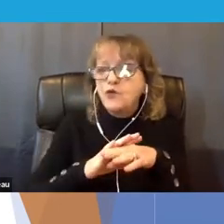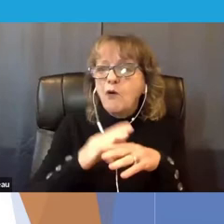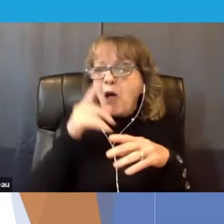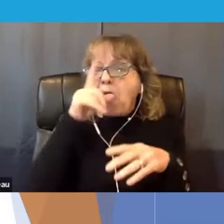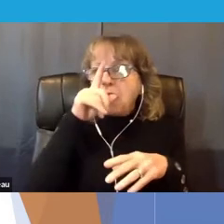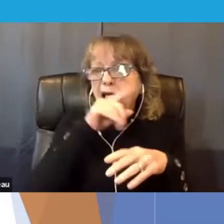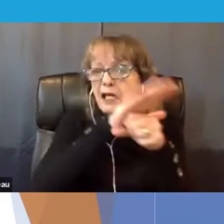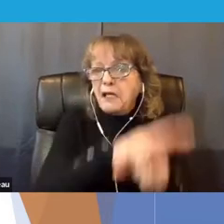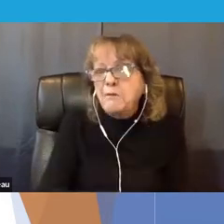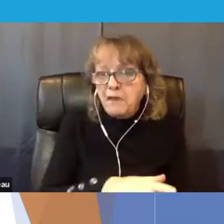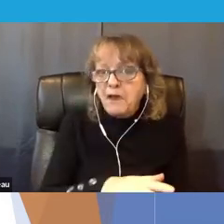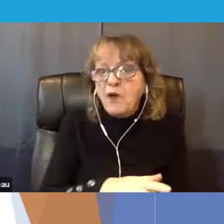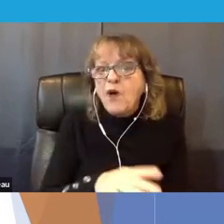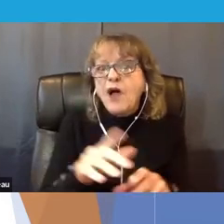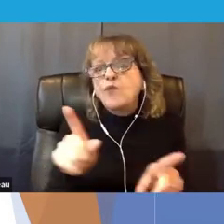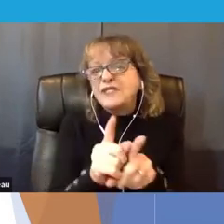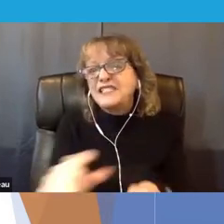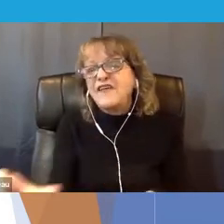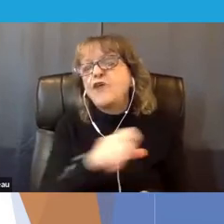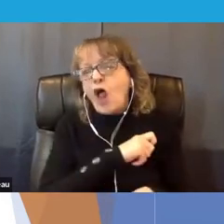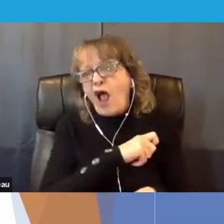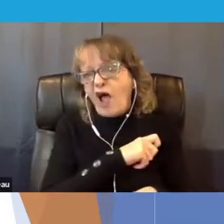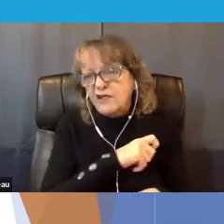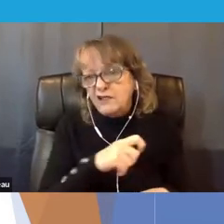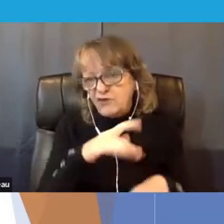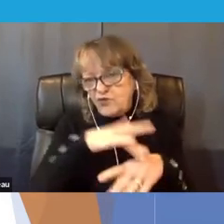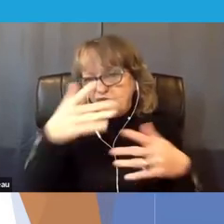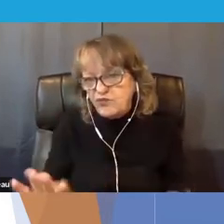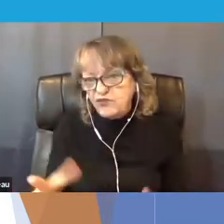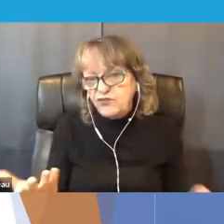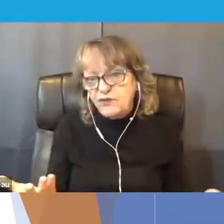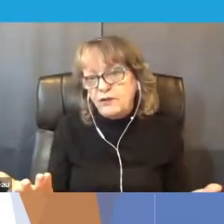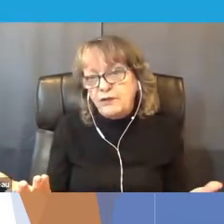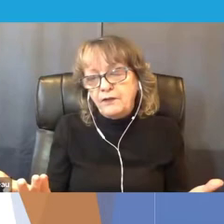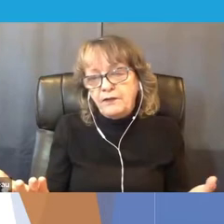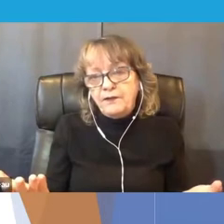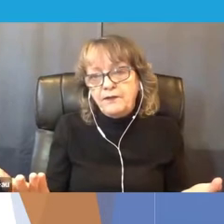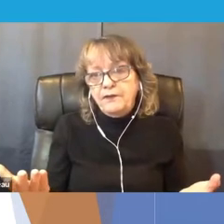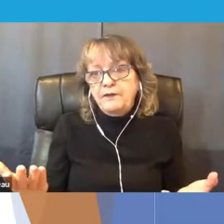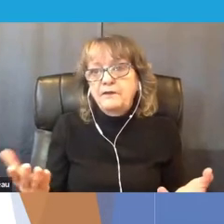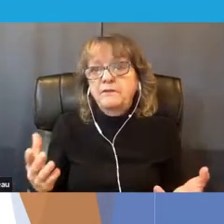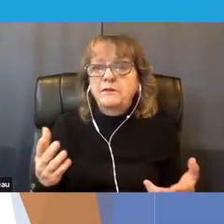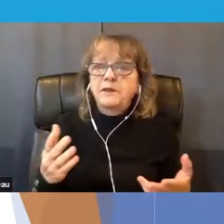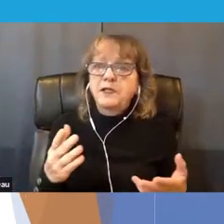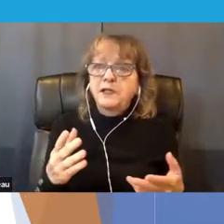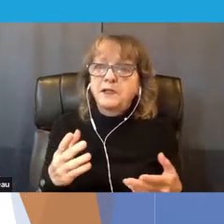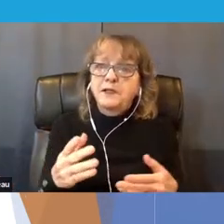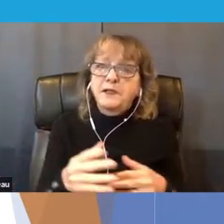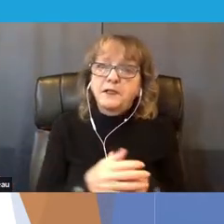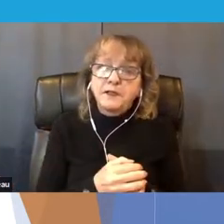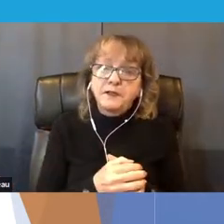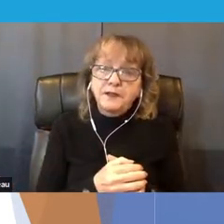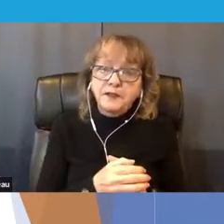les violences vécues, au sens large des violences. On